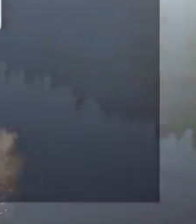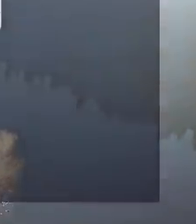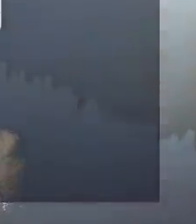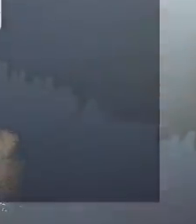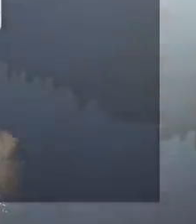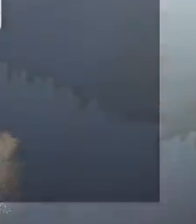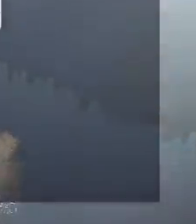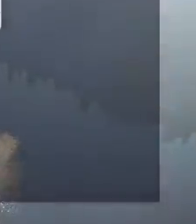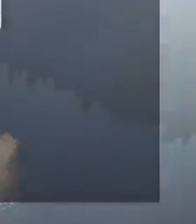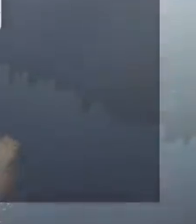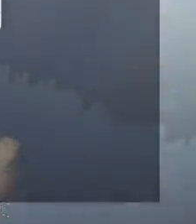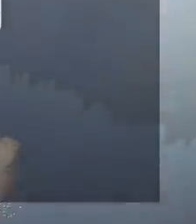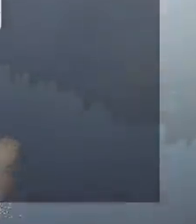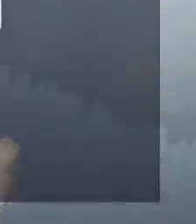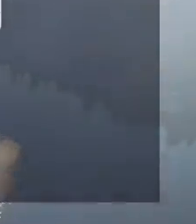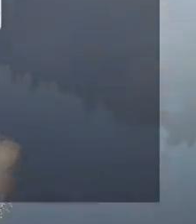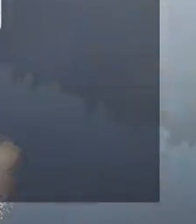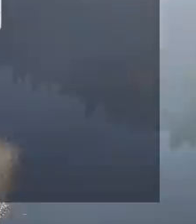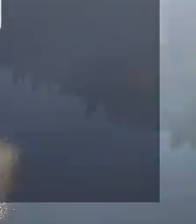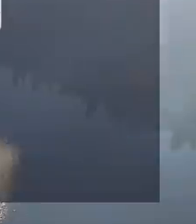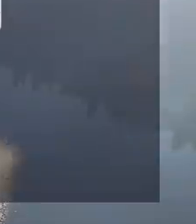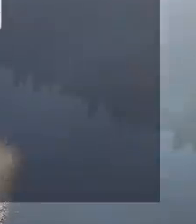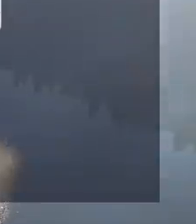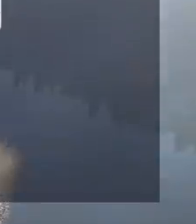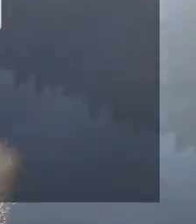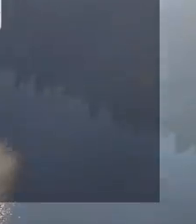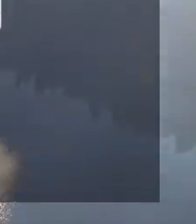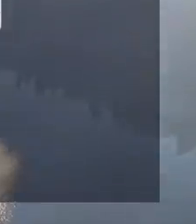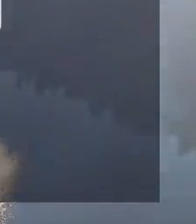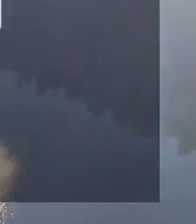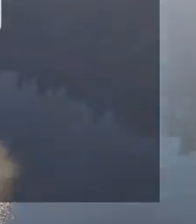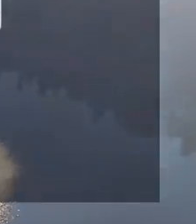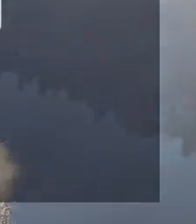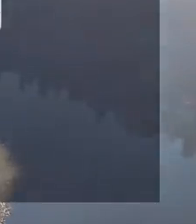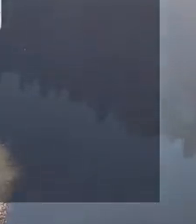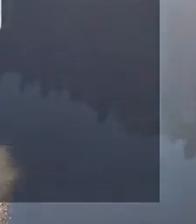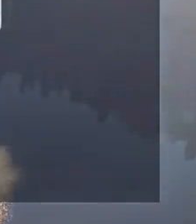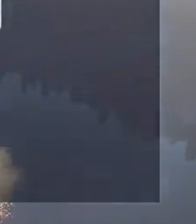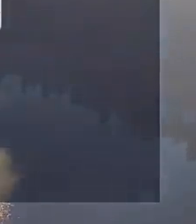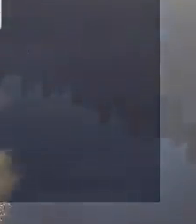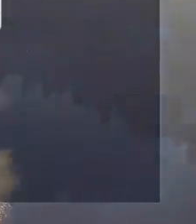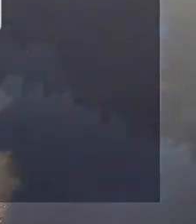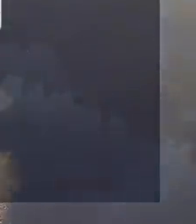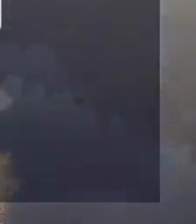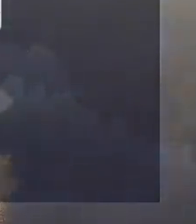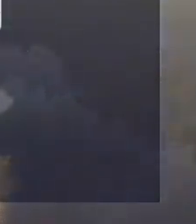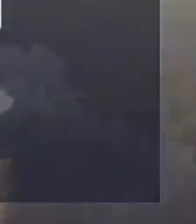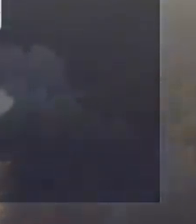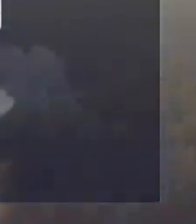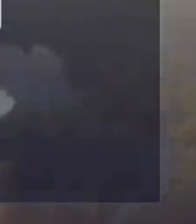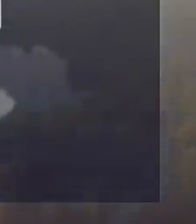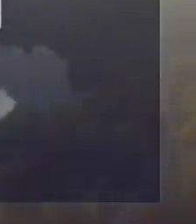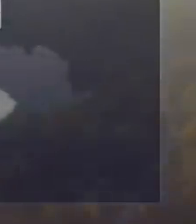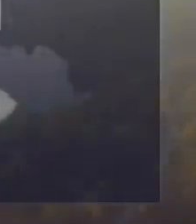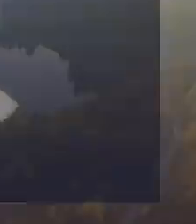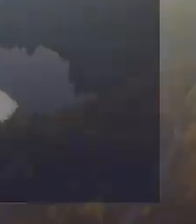임금됨을 듣고 거기로 가기를 무서워하더니 꿈에 지시하심을 받아 갈릴리 지방으로 떠나가